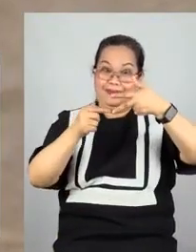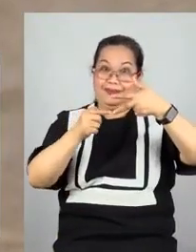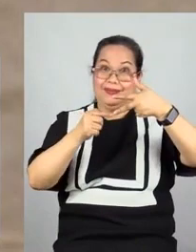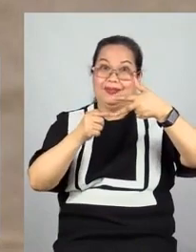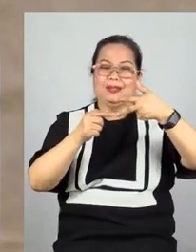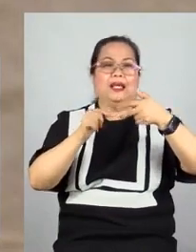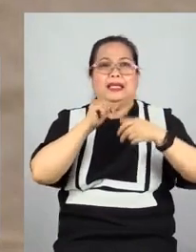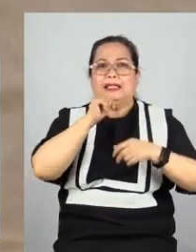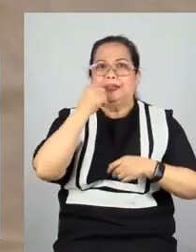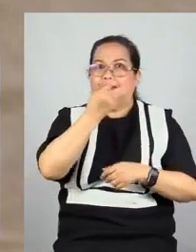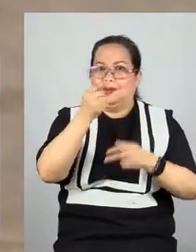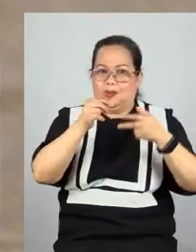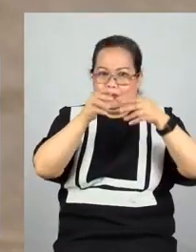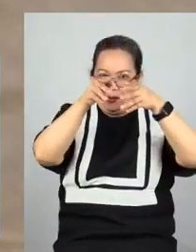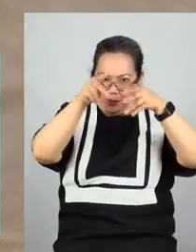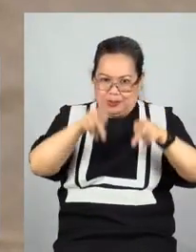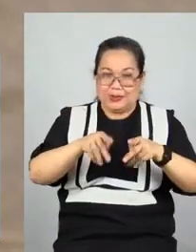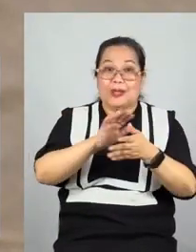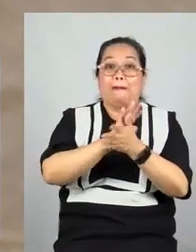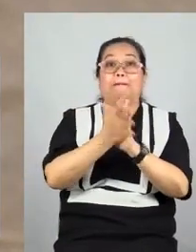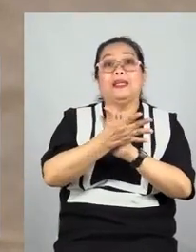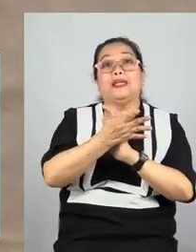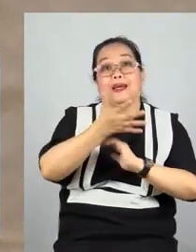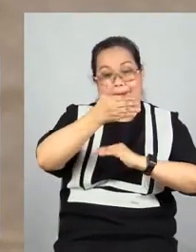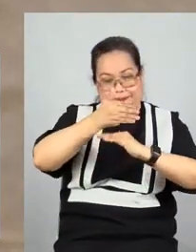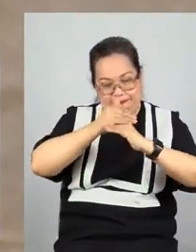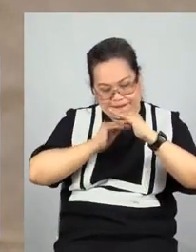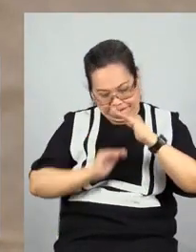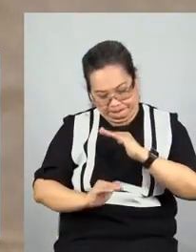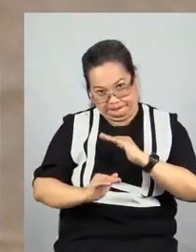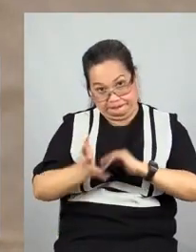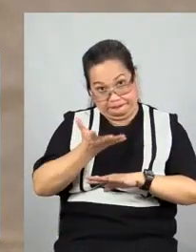tunay, naging alipin na aba.